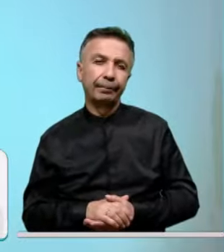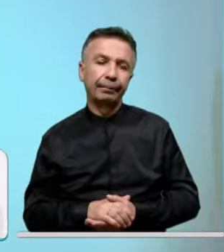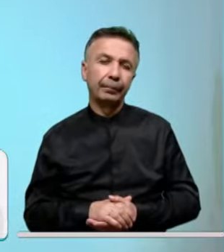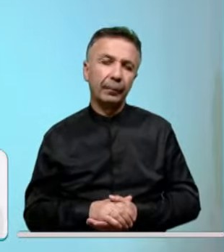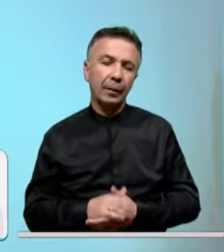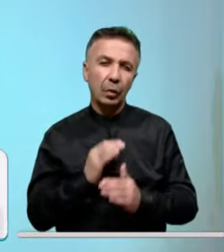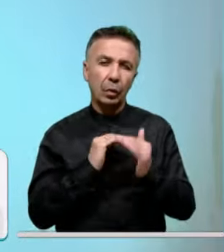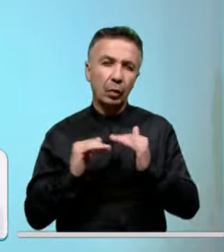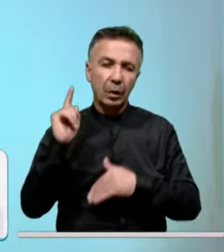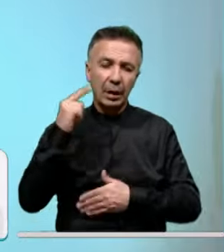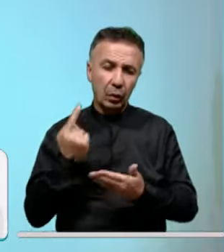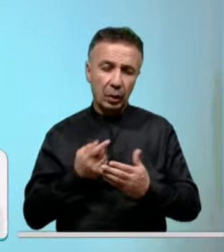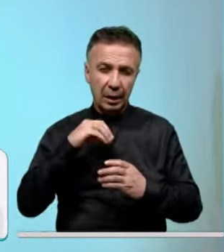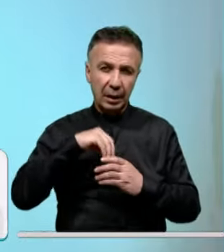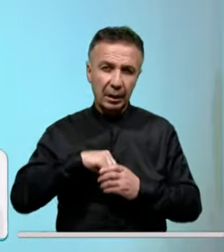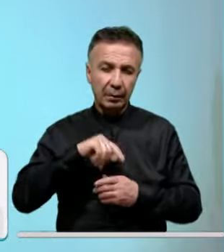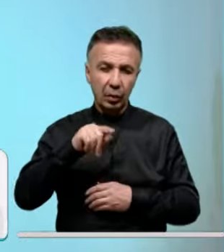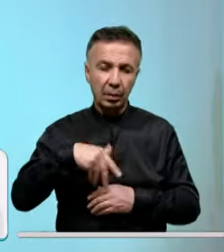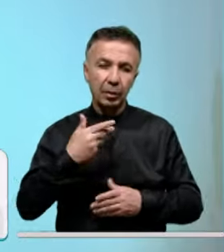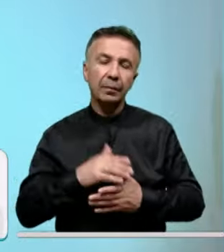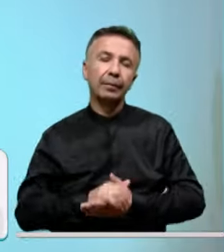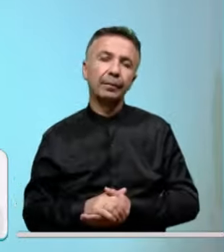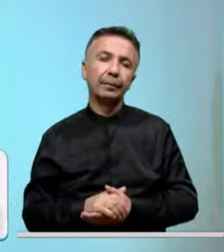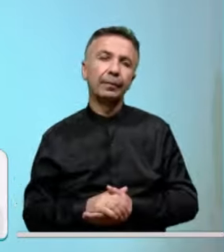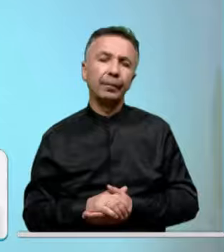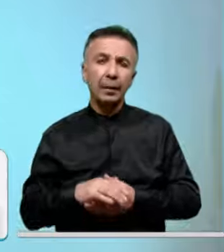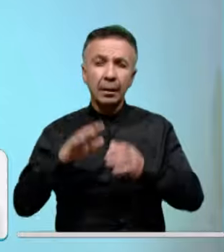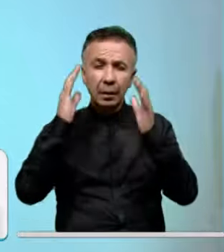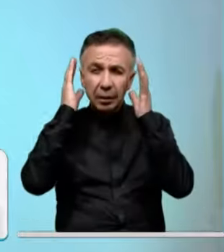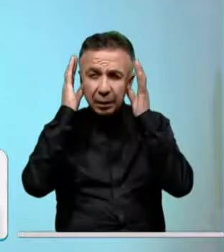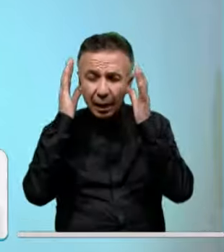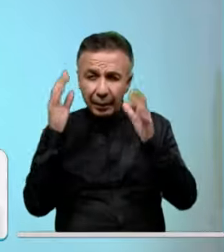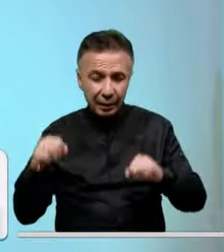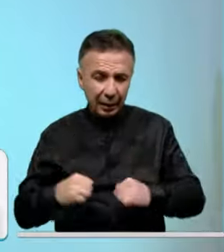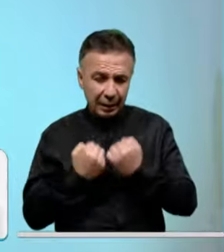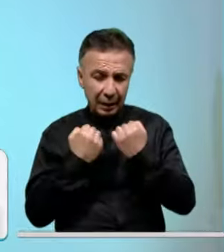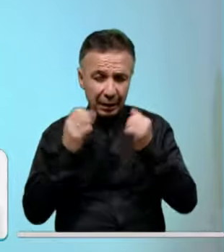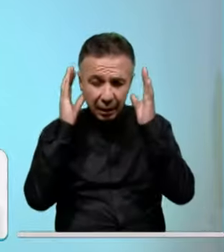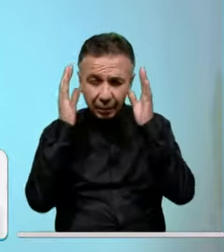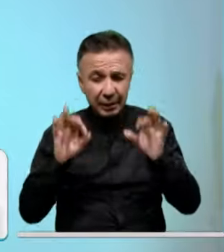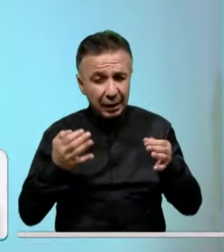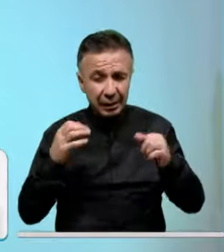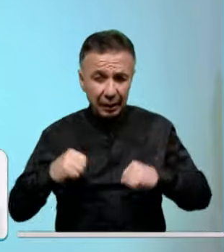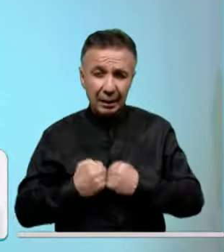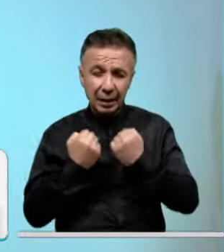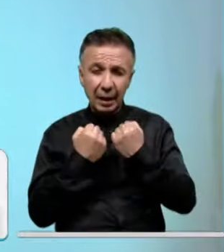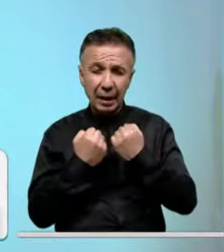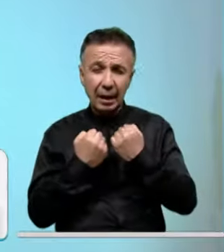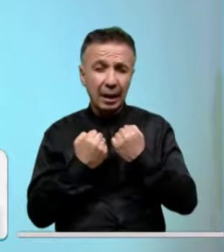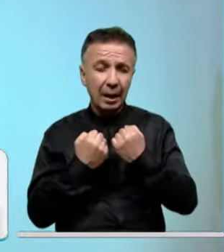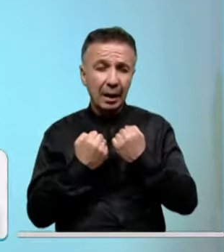وَتُقْضَى كَمَا كَانَتْ سَفَرًا اَوْ حَضَرًا. Namaz kaza edilir. Nasıl kazaya kalmışsa.